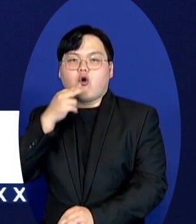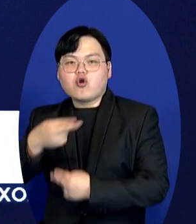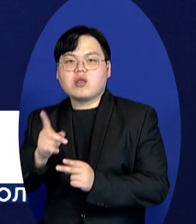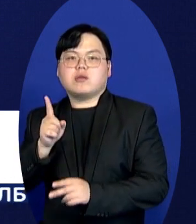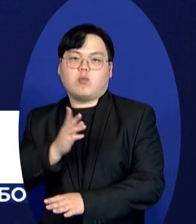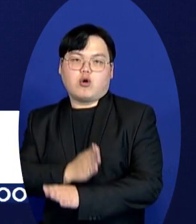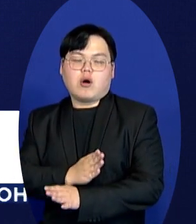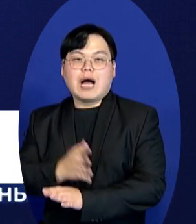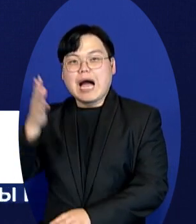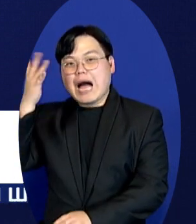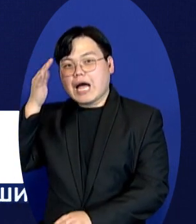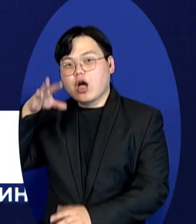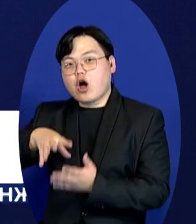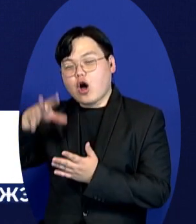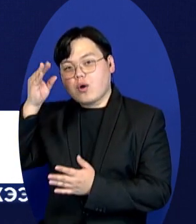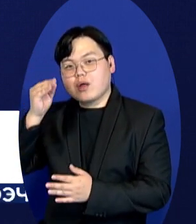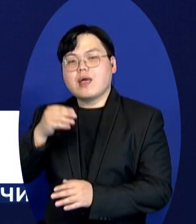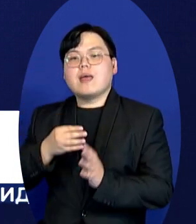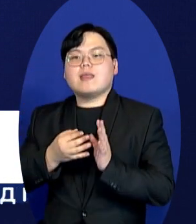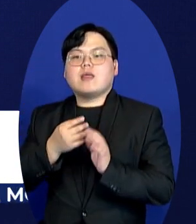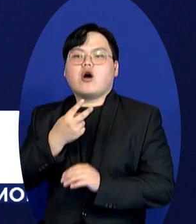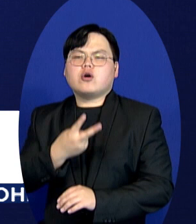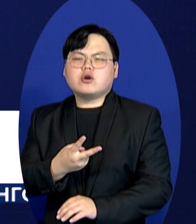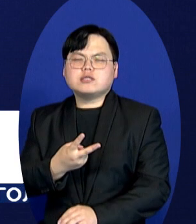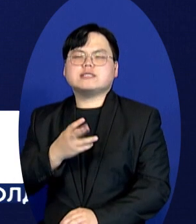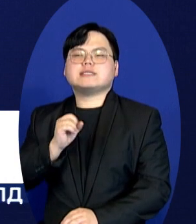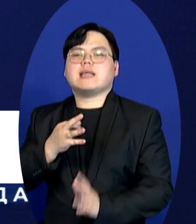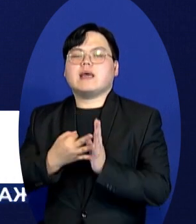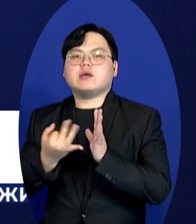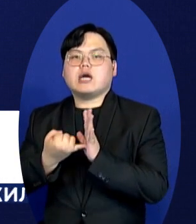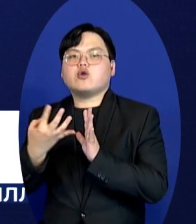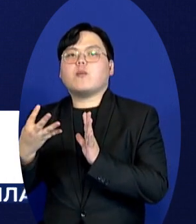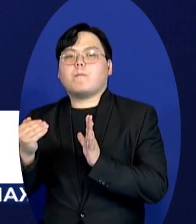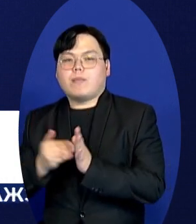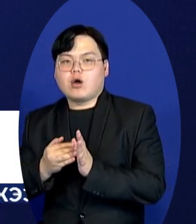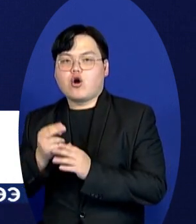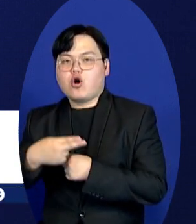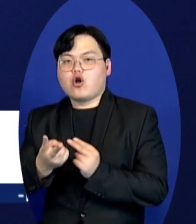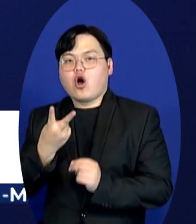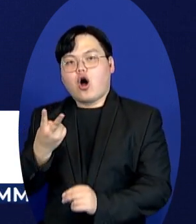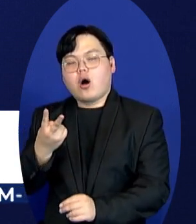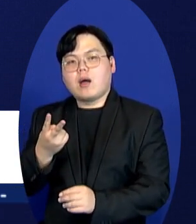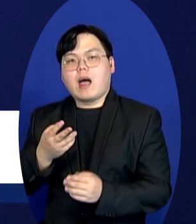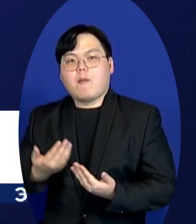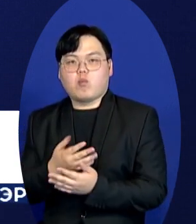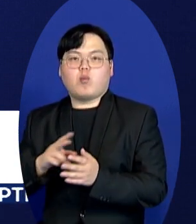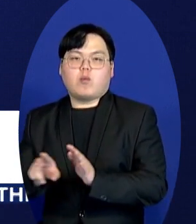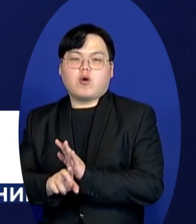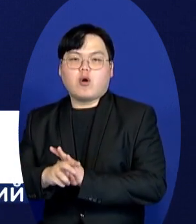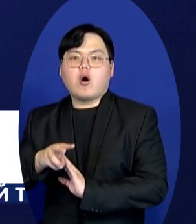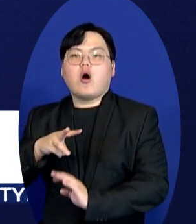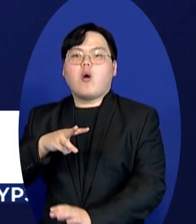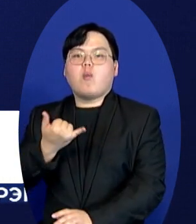хувьд нэг жилийн 2,864,000 төгрөгийн үнэтэй. Өрөөндөө хоёулаа амьдрах боломжтой. Монгол улсын их сургуулийн хувьд засвартай